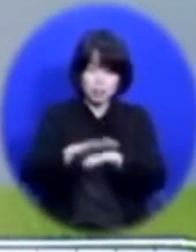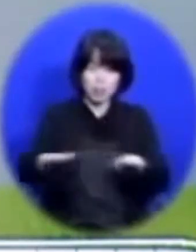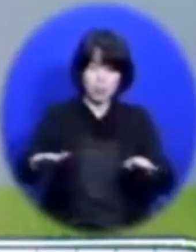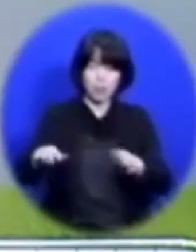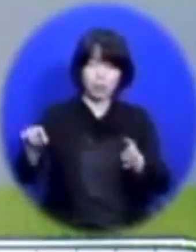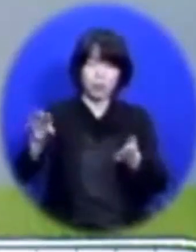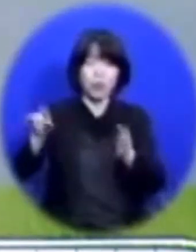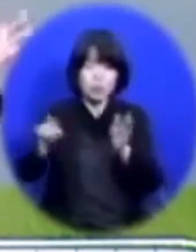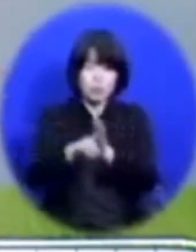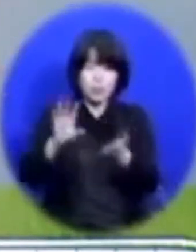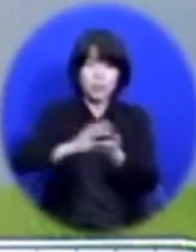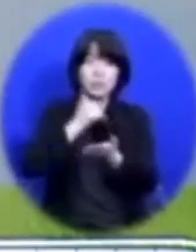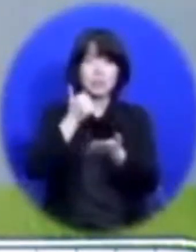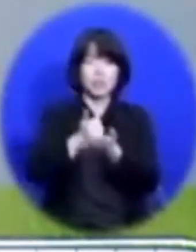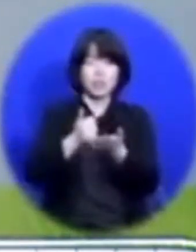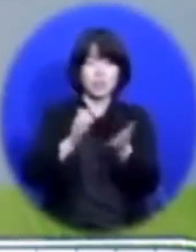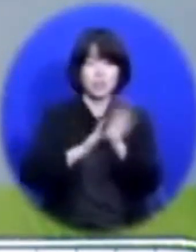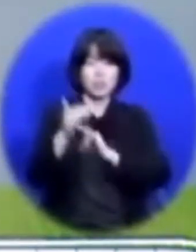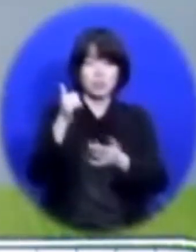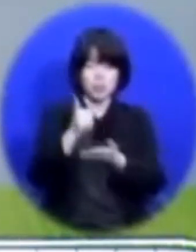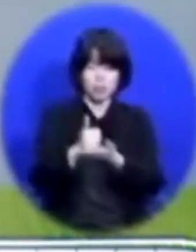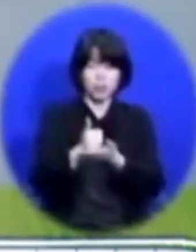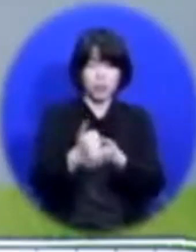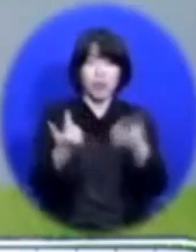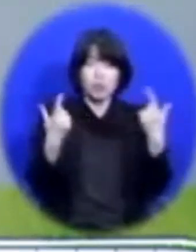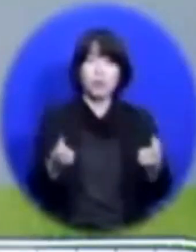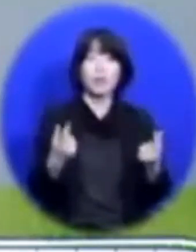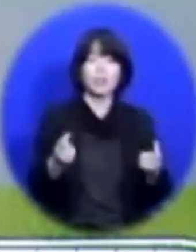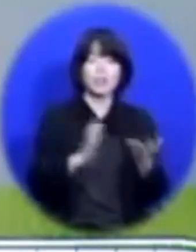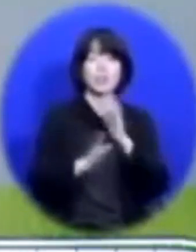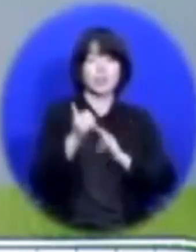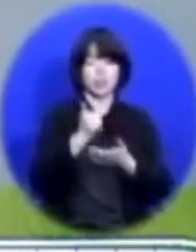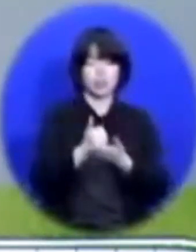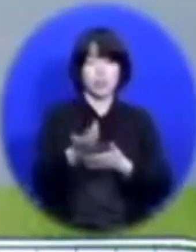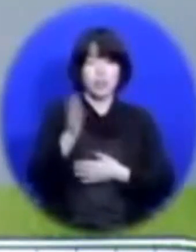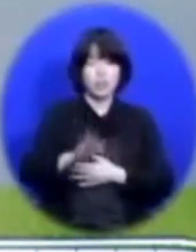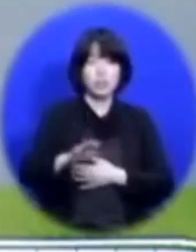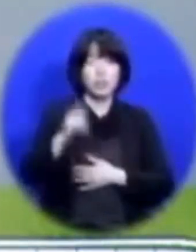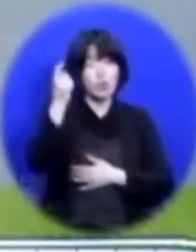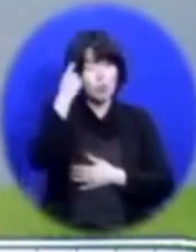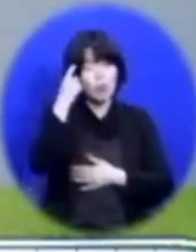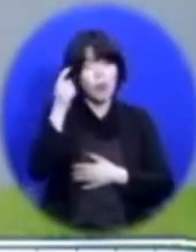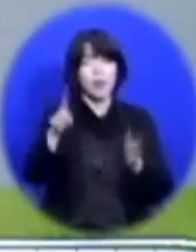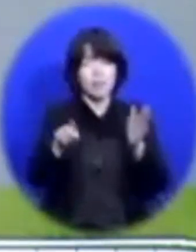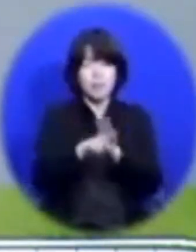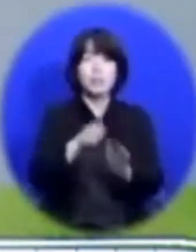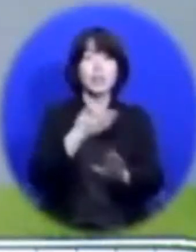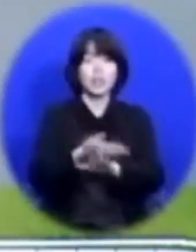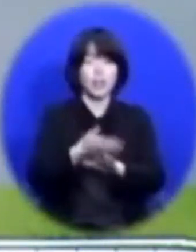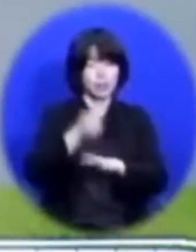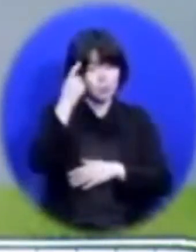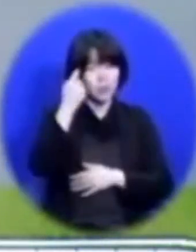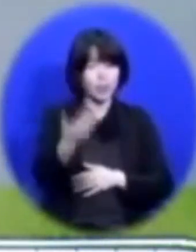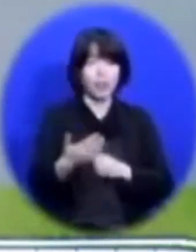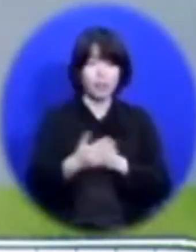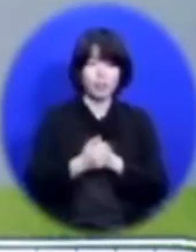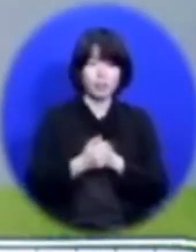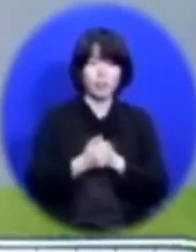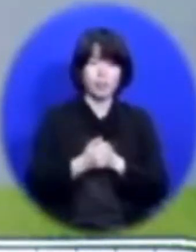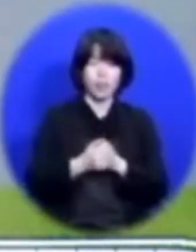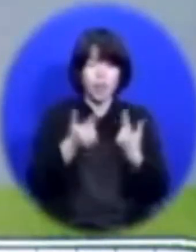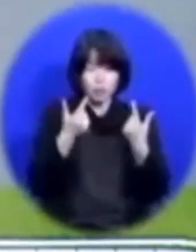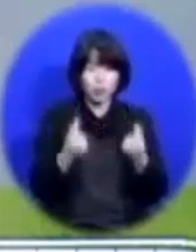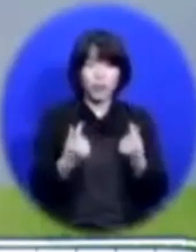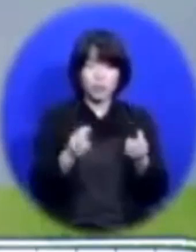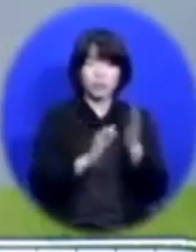보수주의신학에기반한기독교인들이믿는예수와동일한예수입니다.그렇다면 우리의믿음이왜이렇게다를까요?같은